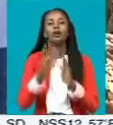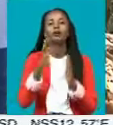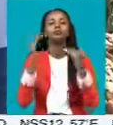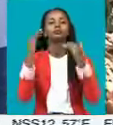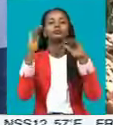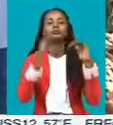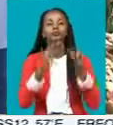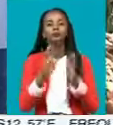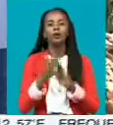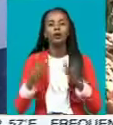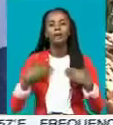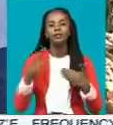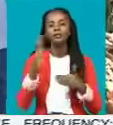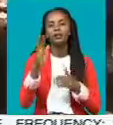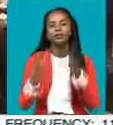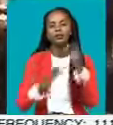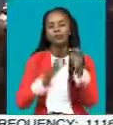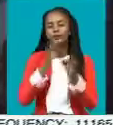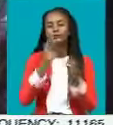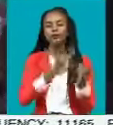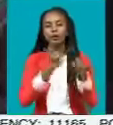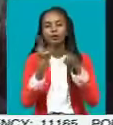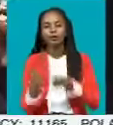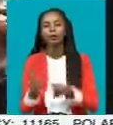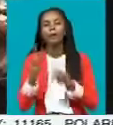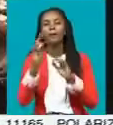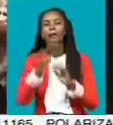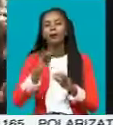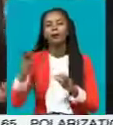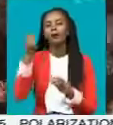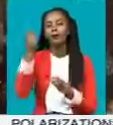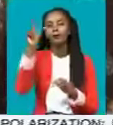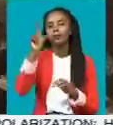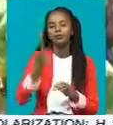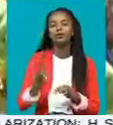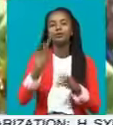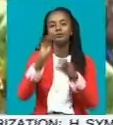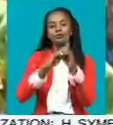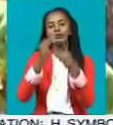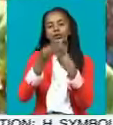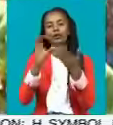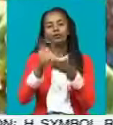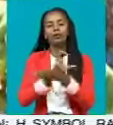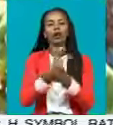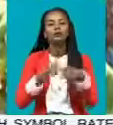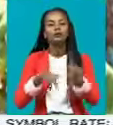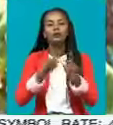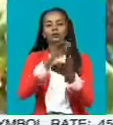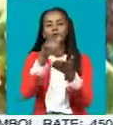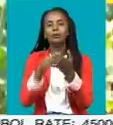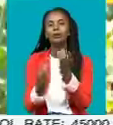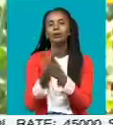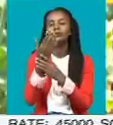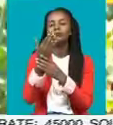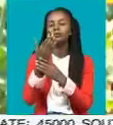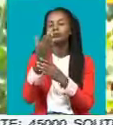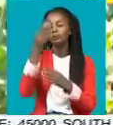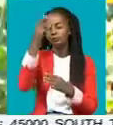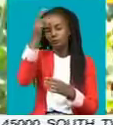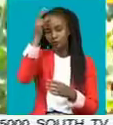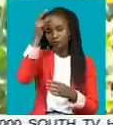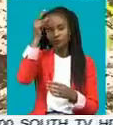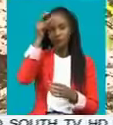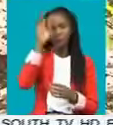ተመጣጣኝ በመሆኑ መደሰታቸውን የሚናገሩት ደግሞ በምዕራብ አባያ ወረዳ የሙዝ አምራች አርሶ አደሮች መካከል ባደገ ባልጣና ባልጣ